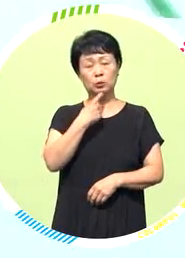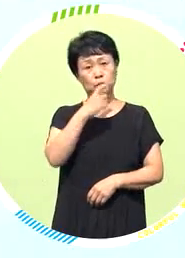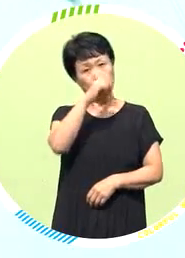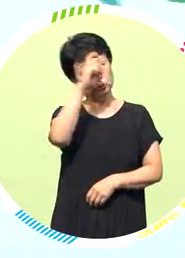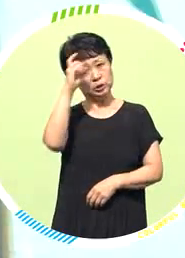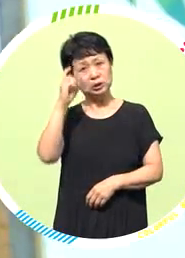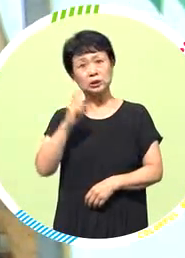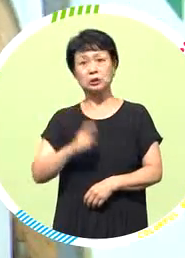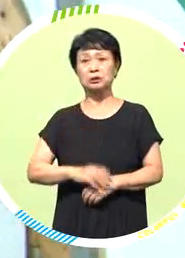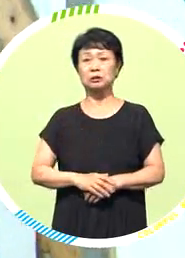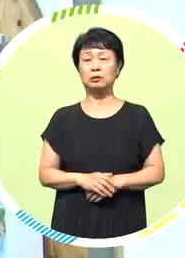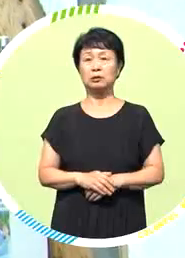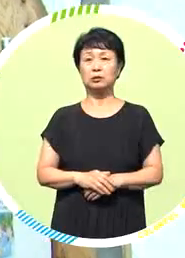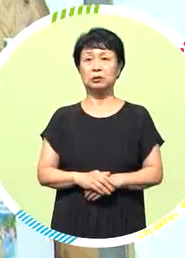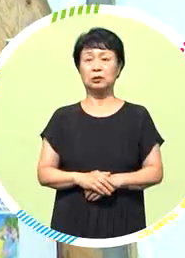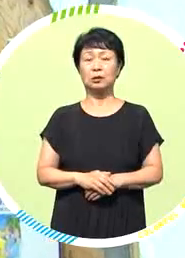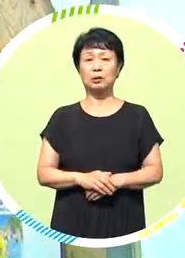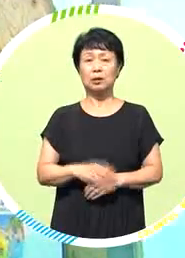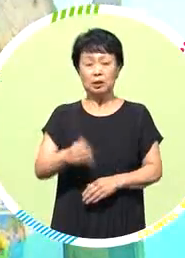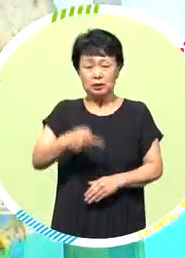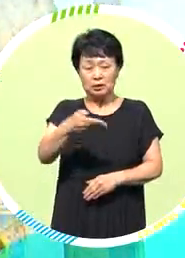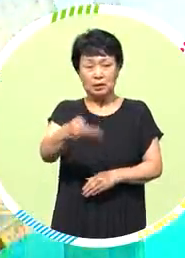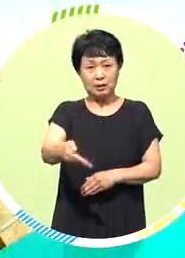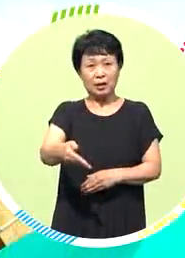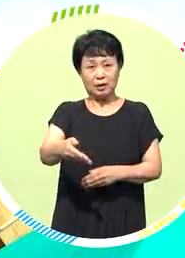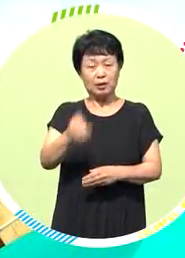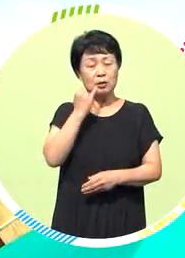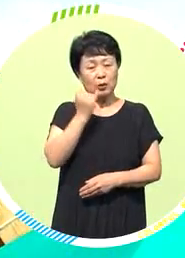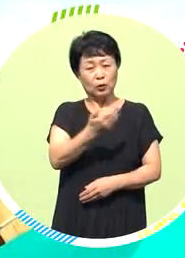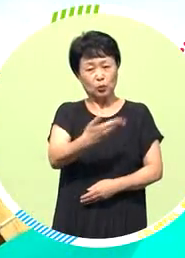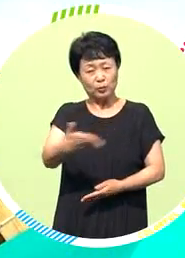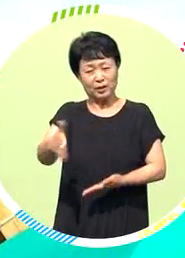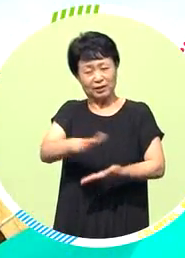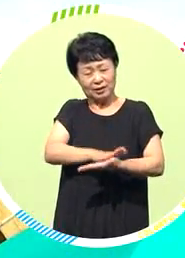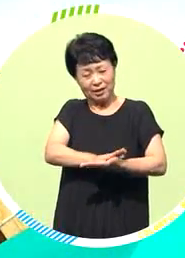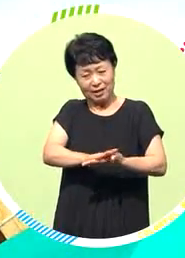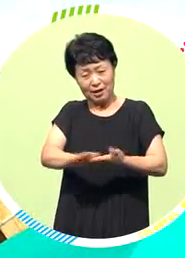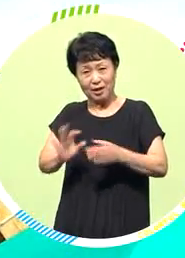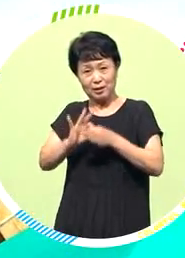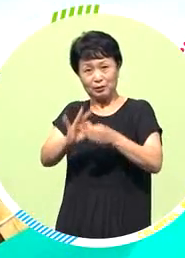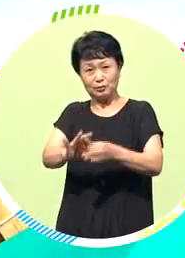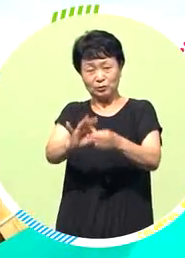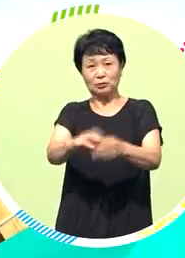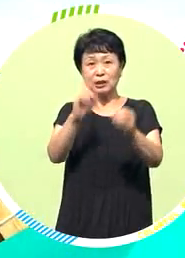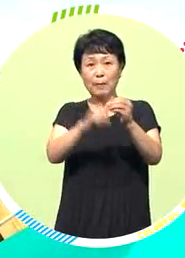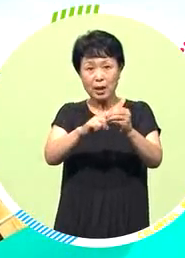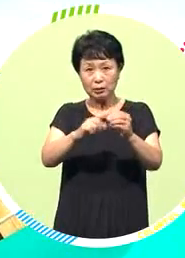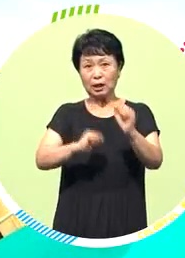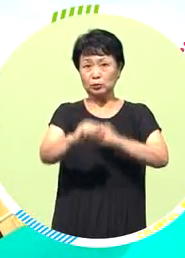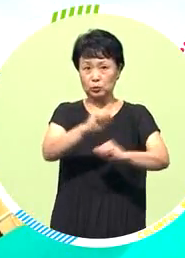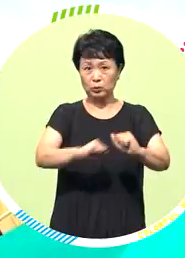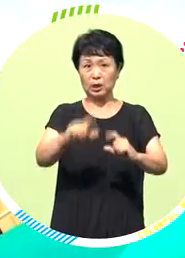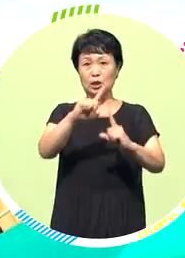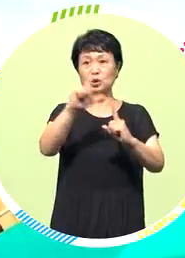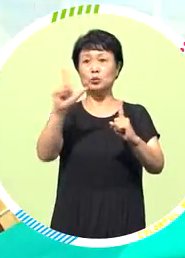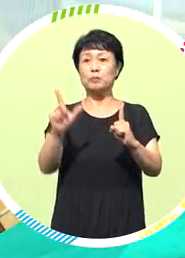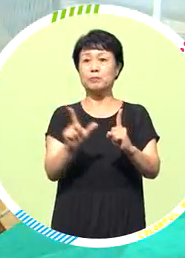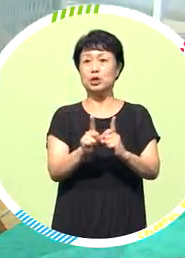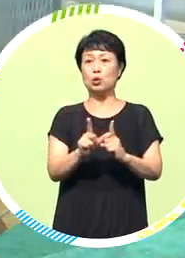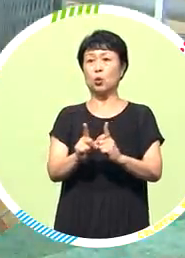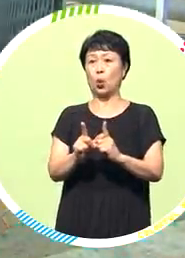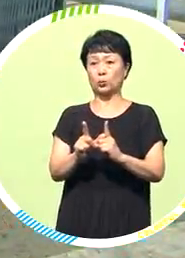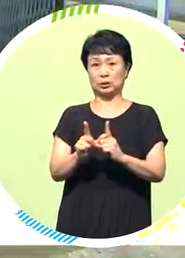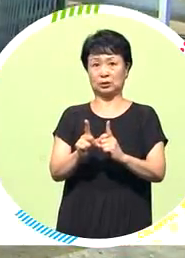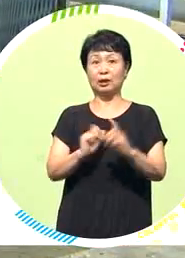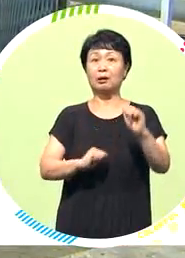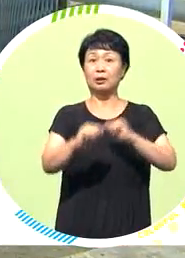ですよね。この建物はですね、次世代にきれいな海を引き継ぐことを目的に活動する NPO 法人海さくらと